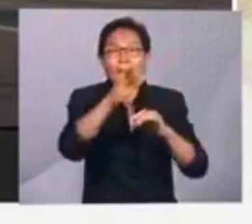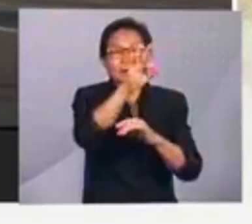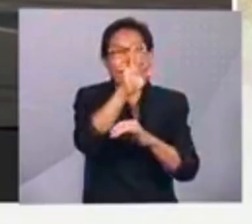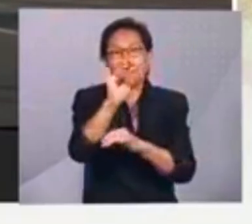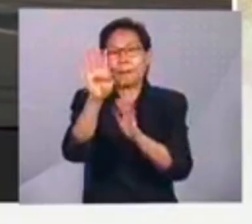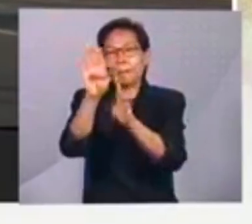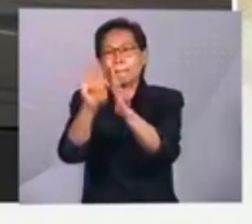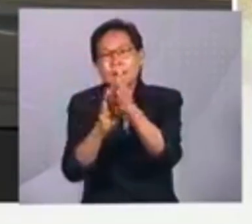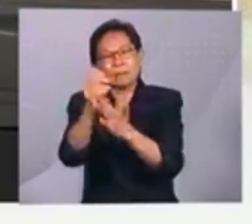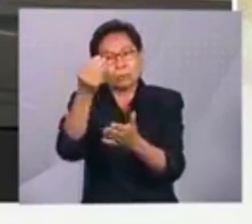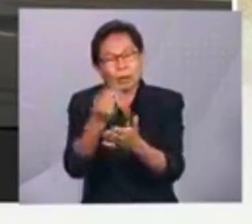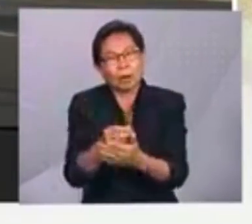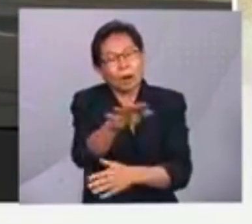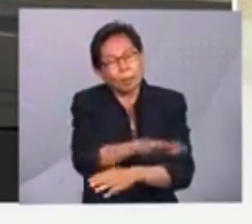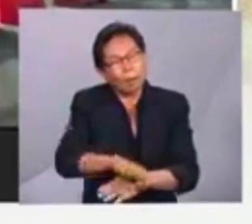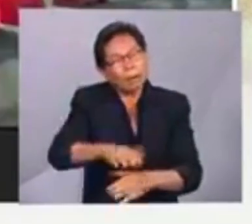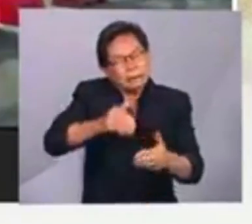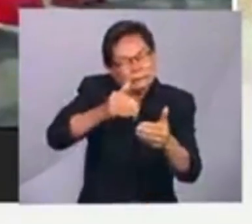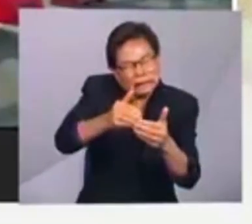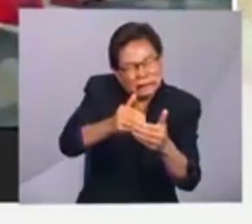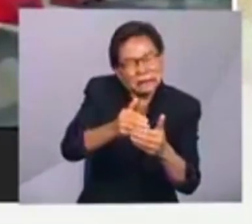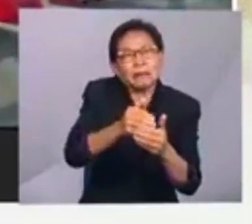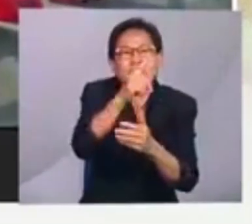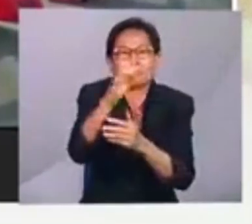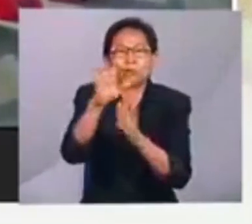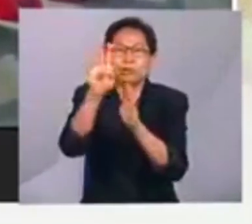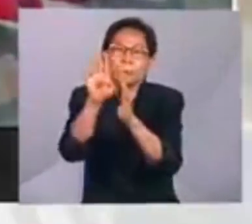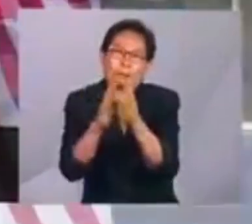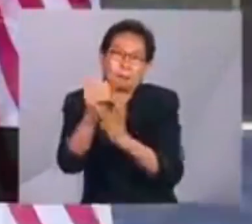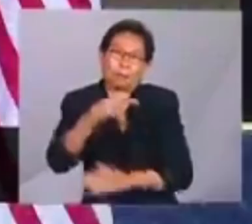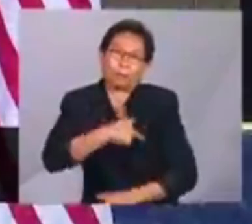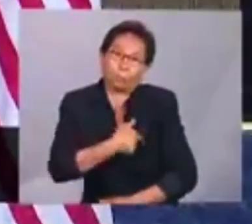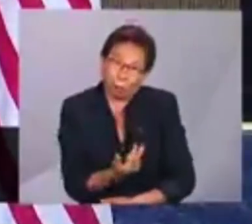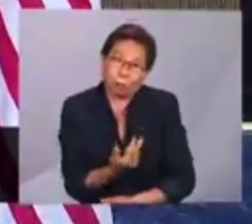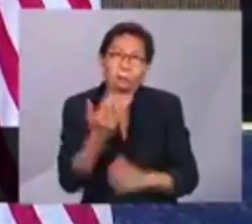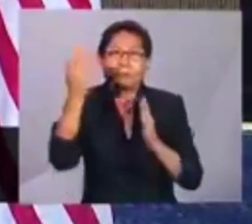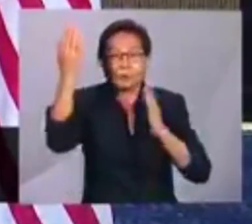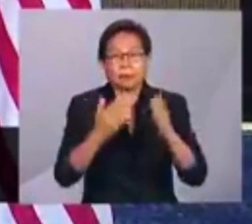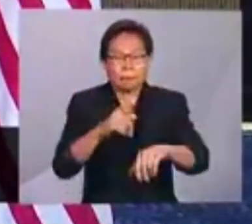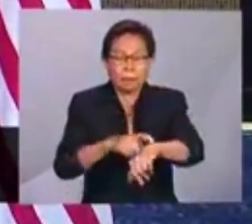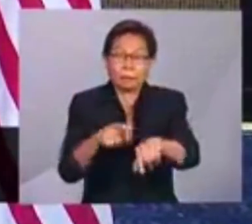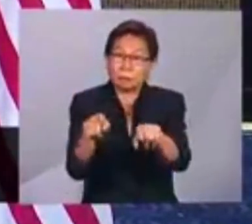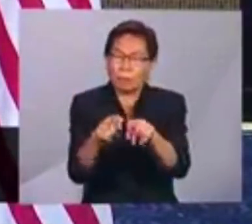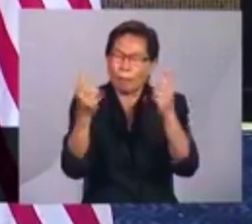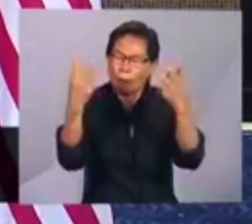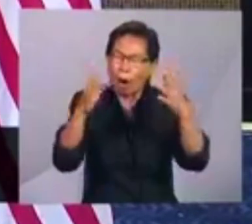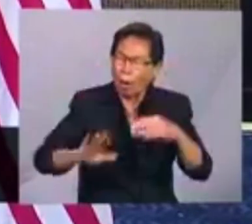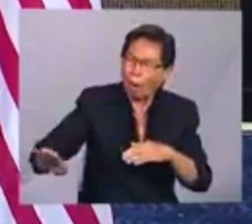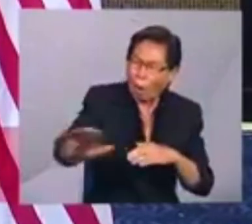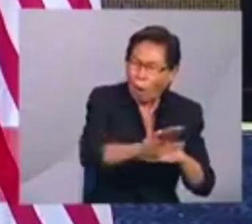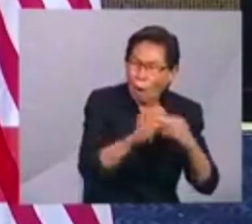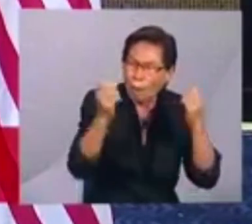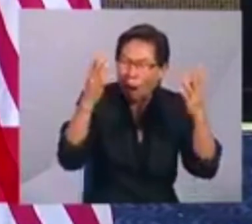98 biru yang digigit hampir 100 billion ringgit Hai pada masa yang sama ramai juga